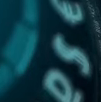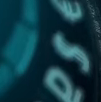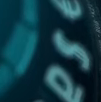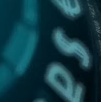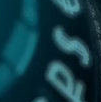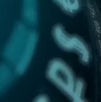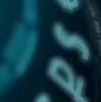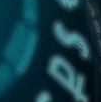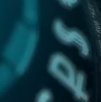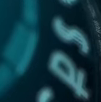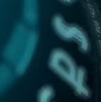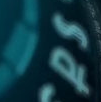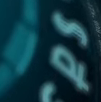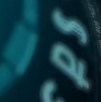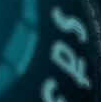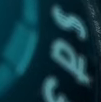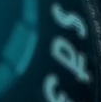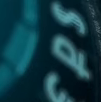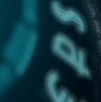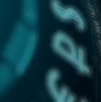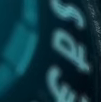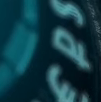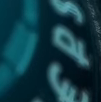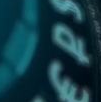Евро 422 теңге 54 тиын.